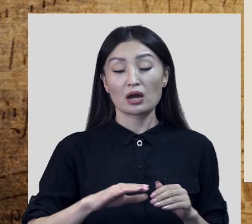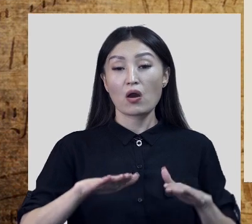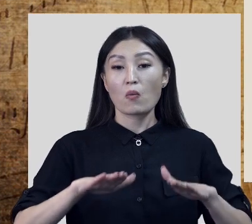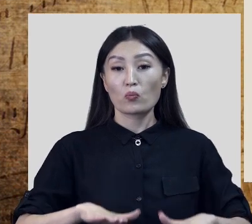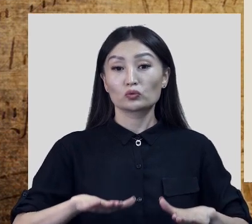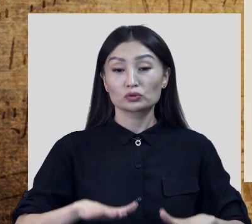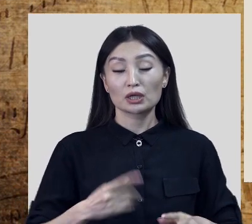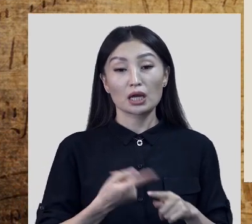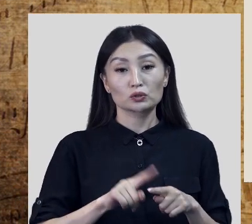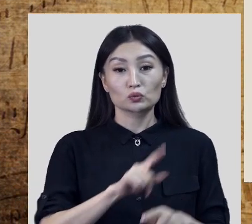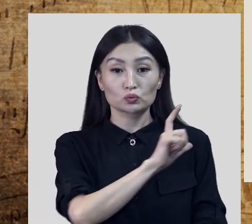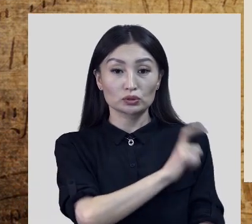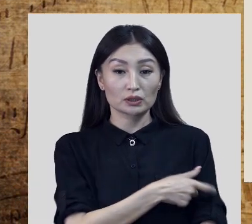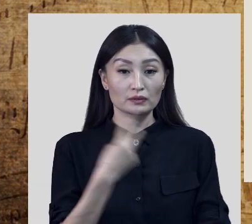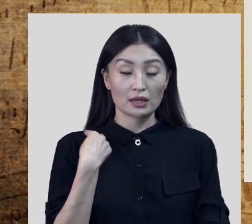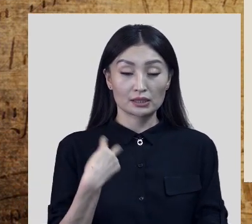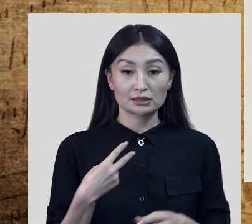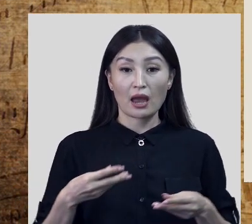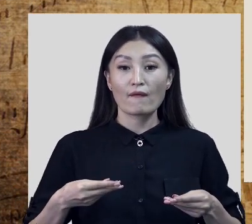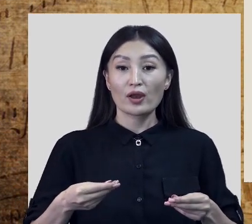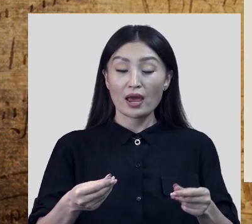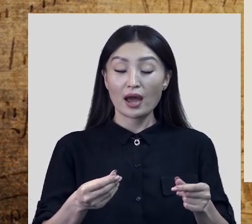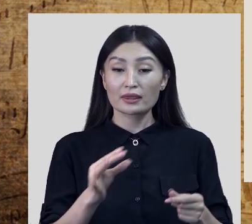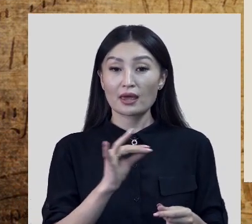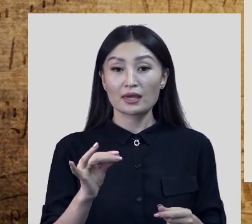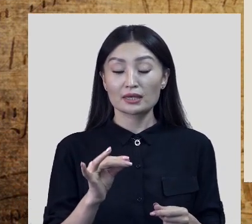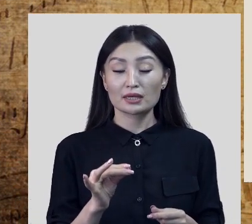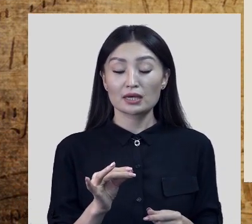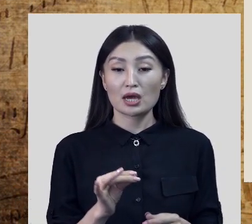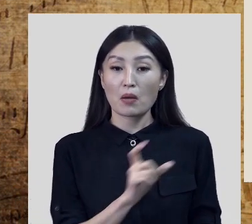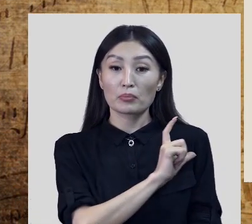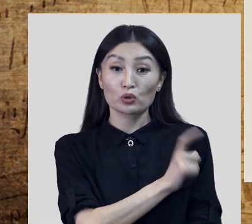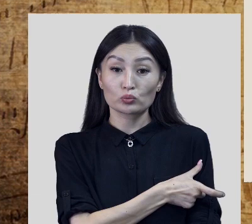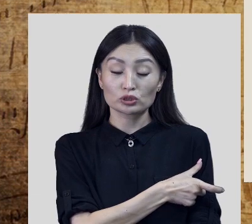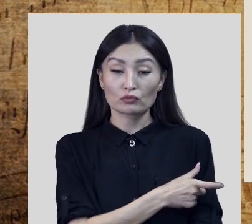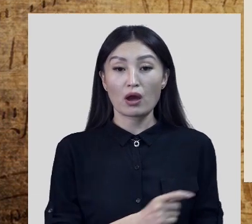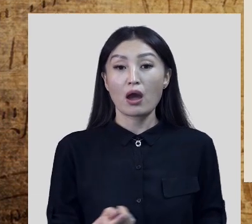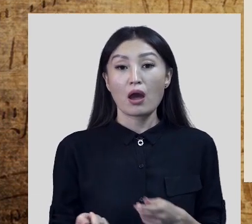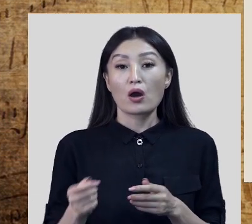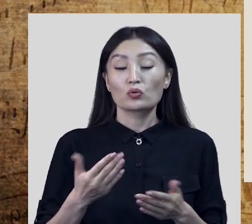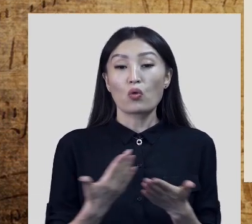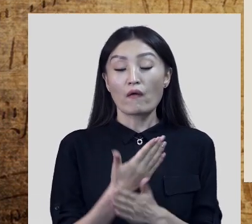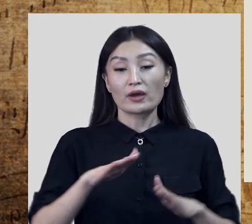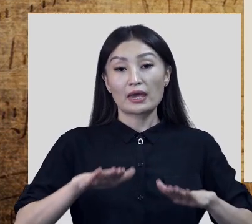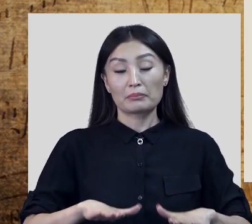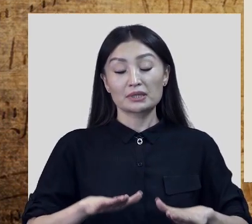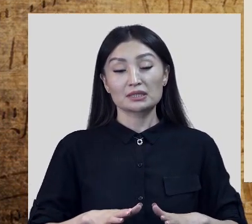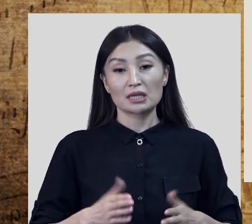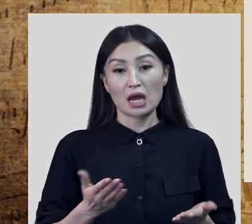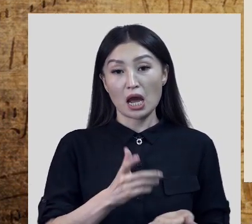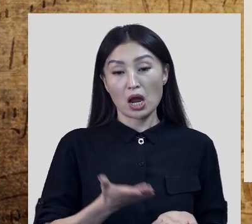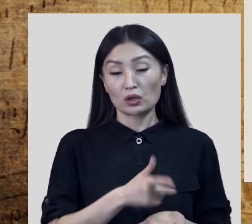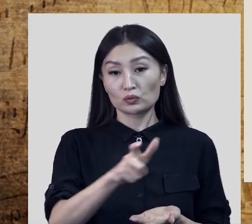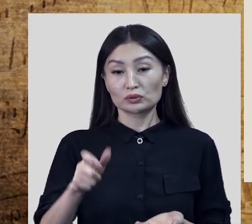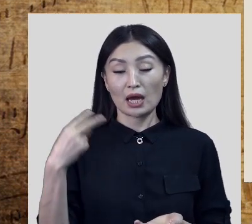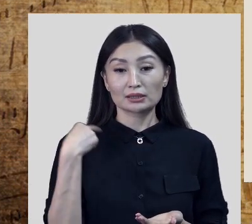пункты усиливающие английское влияние и стратегические преимущества пребывавшие в новые места переселенцы нуждались в